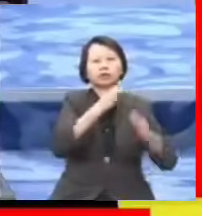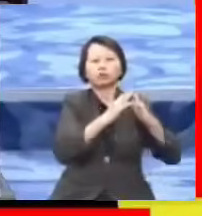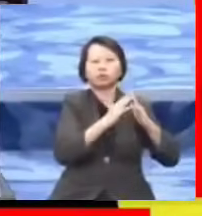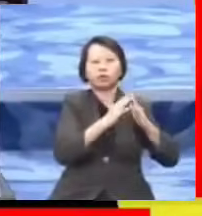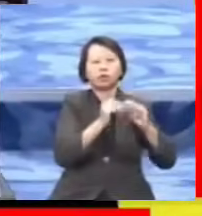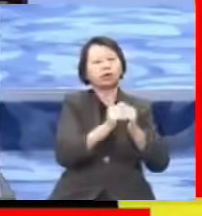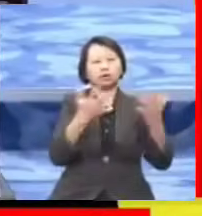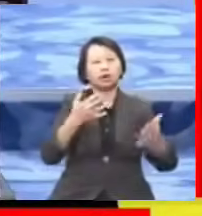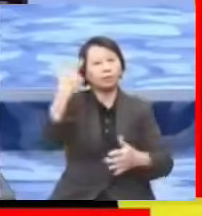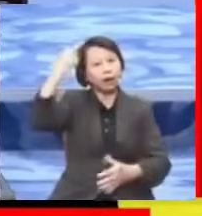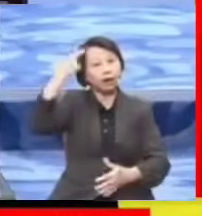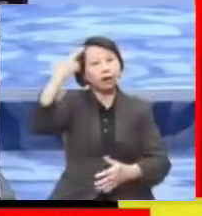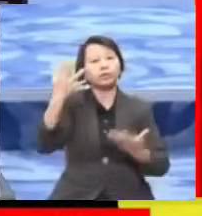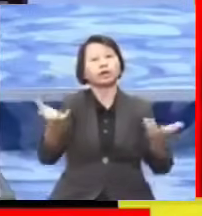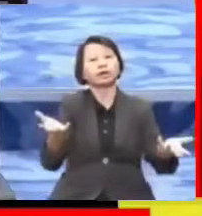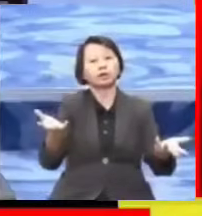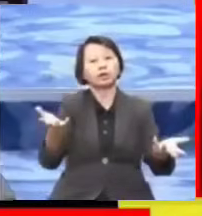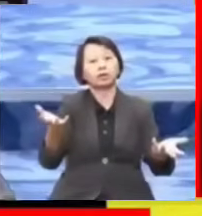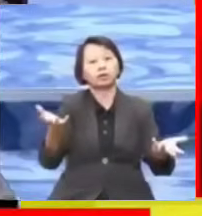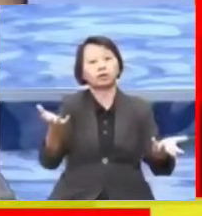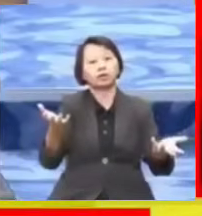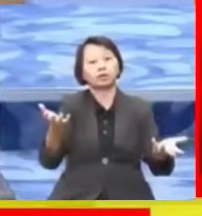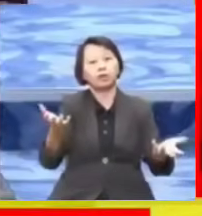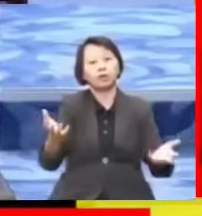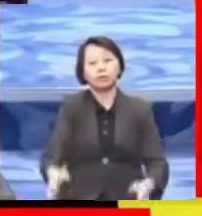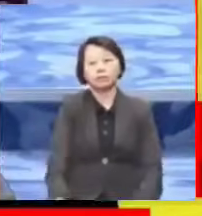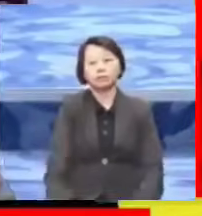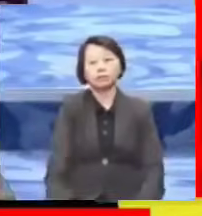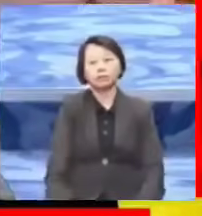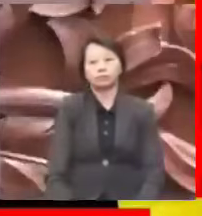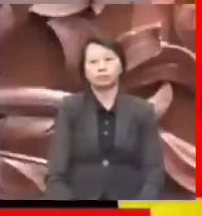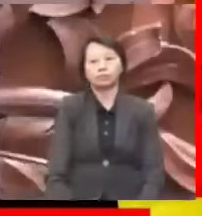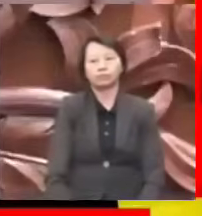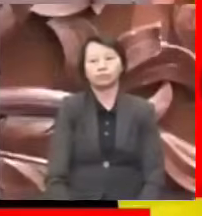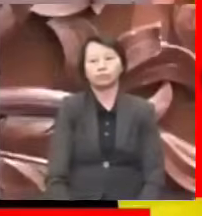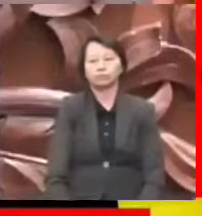tanpa alasan? Baik, Yang Berhormat.